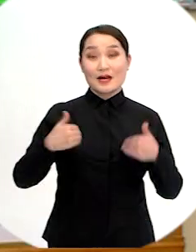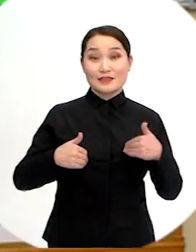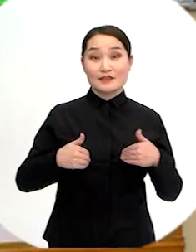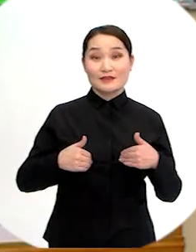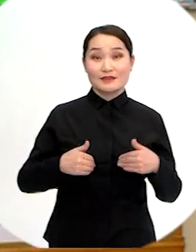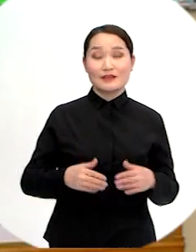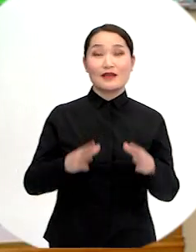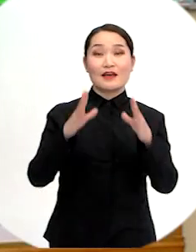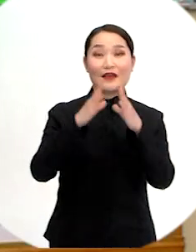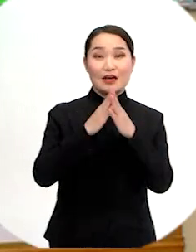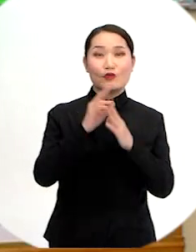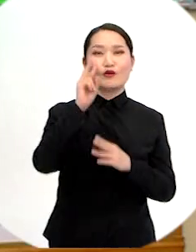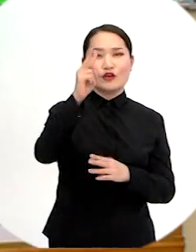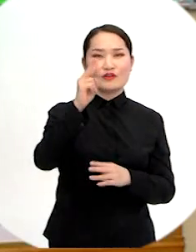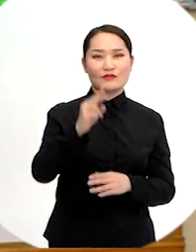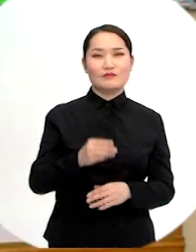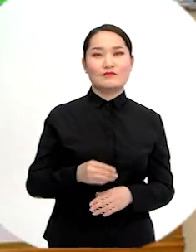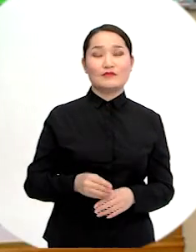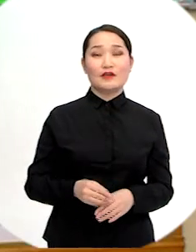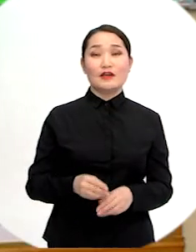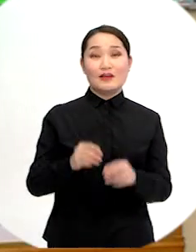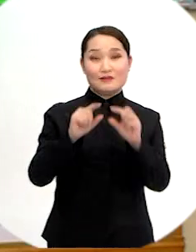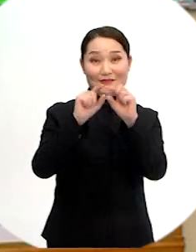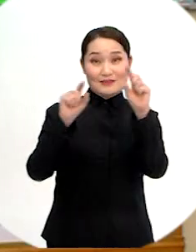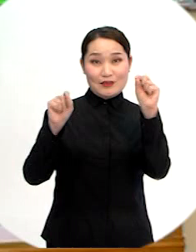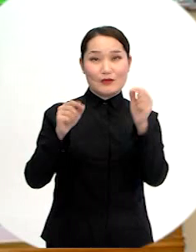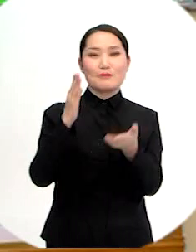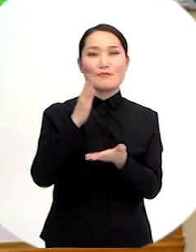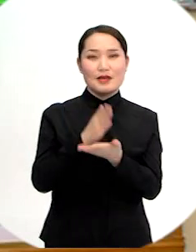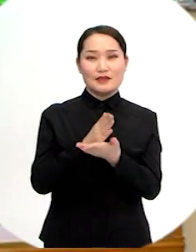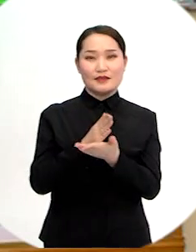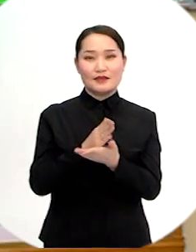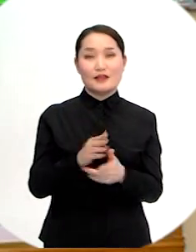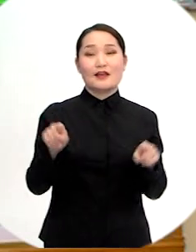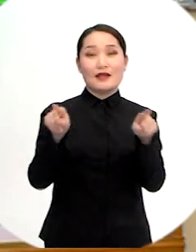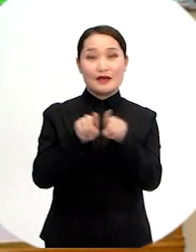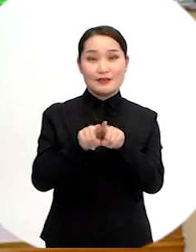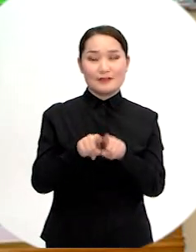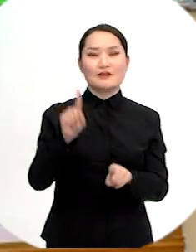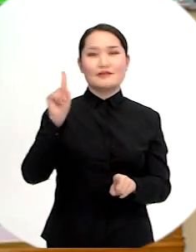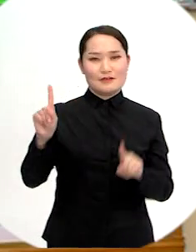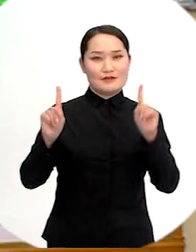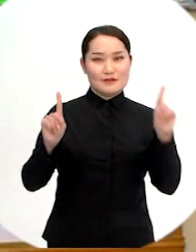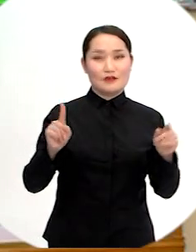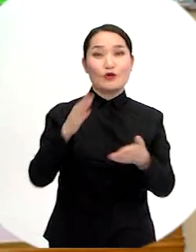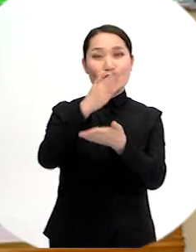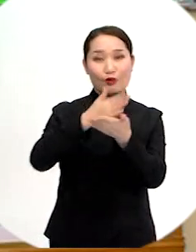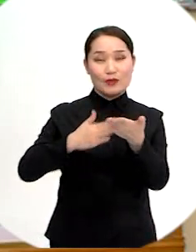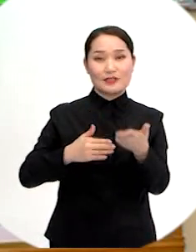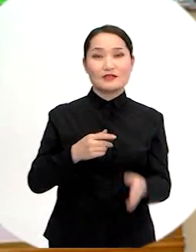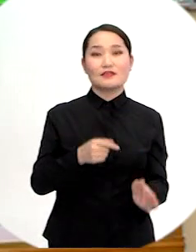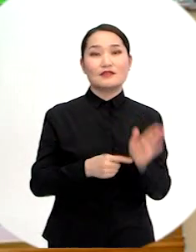Багштан 12 ширхэг савх бай. Одоо энэ савхыг мөн л нэг нэгээр хуваарлан хувааж